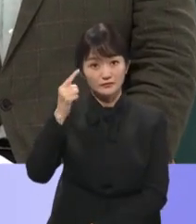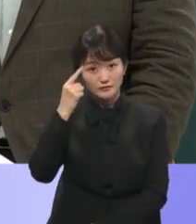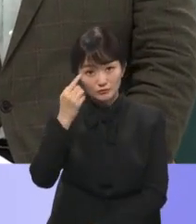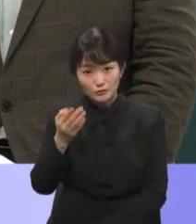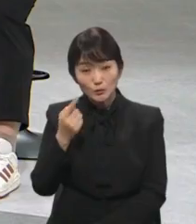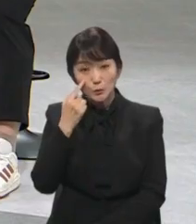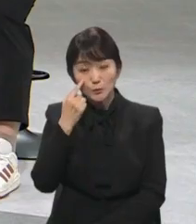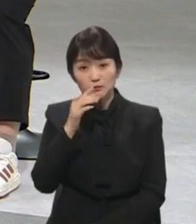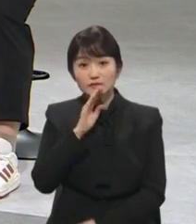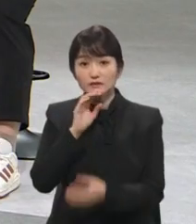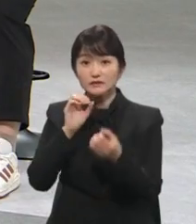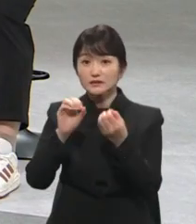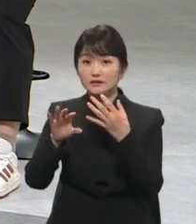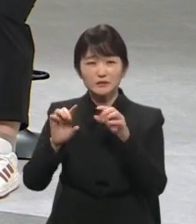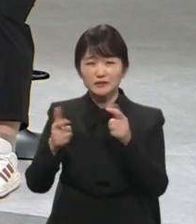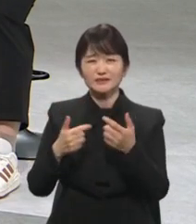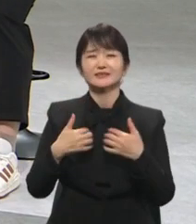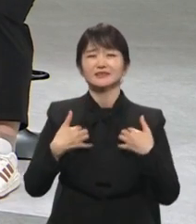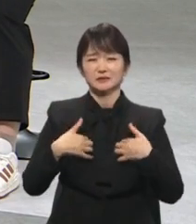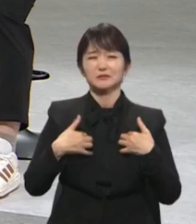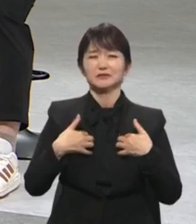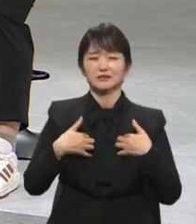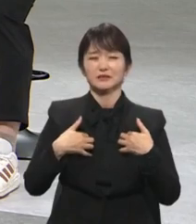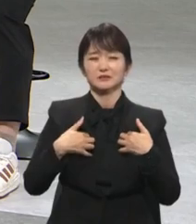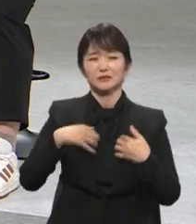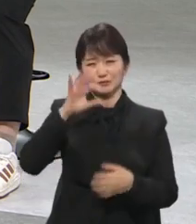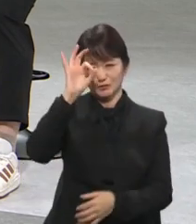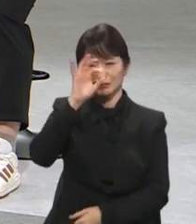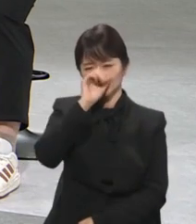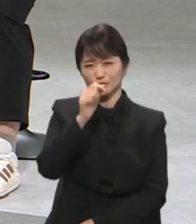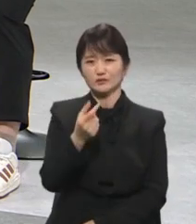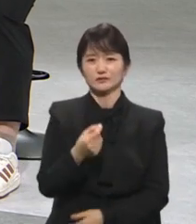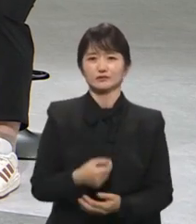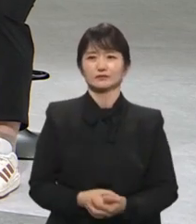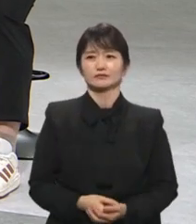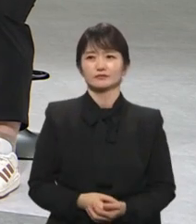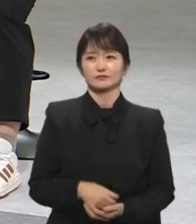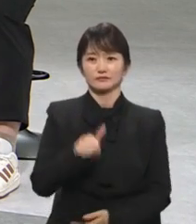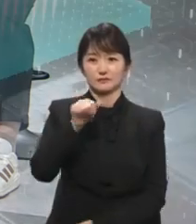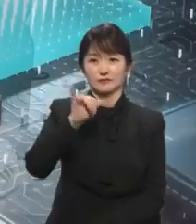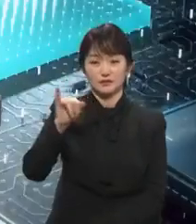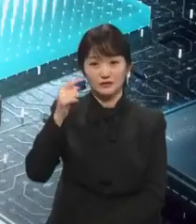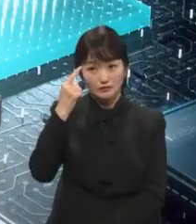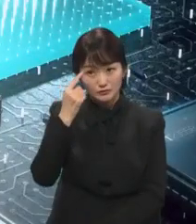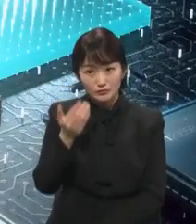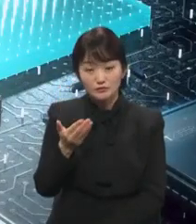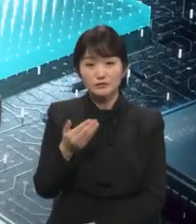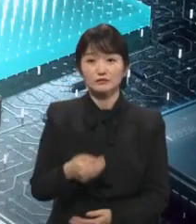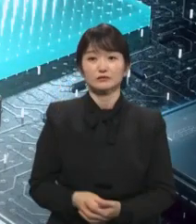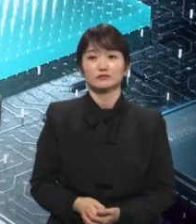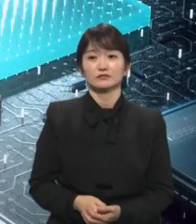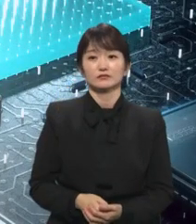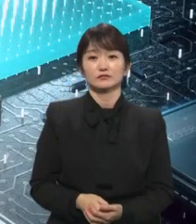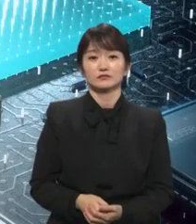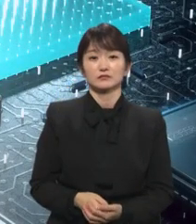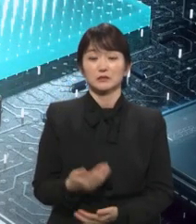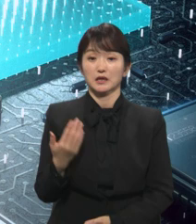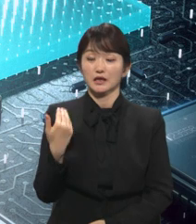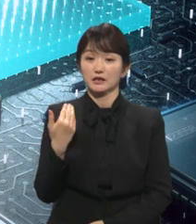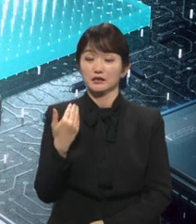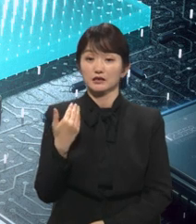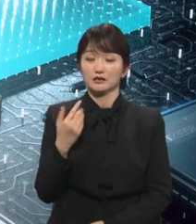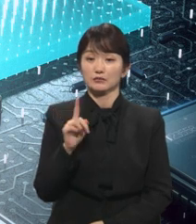물어봤는데 이게 뭐 정답이다 이런 건 아니고 재미삼아서 한번 보시면 좋을 것 같습니다 실제로 제가 AI 테 물어봤어요 뭐라고 물어봤냐 아까 있는